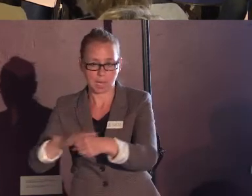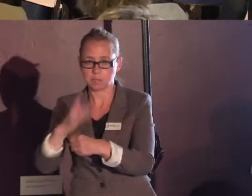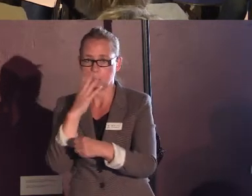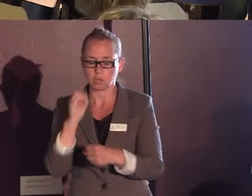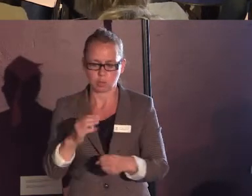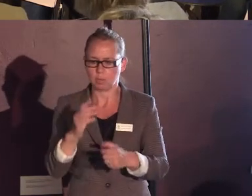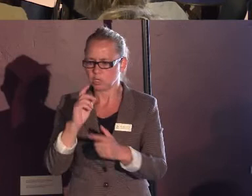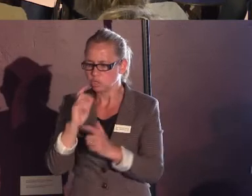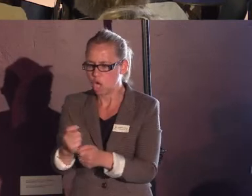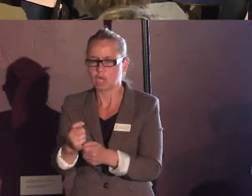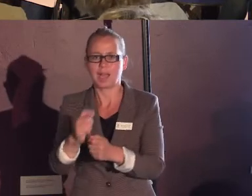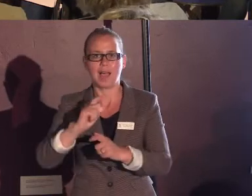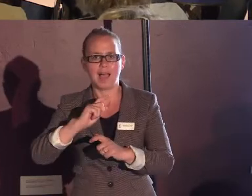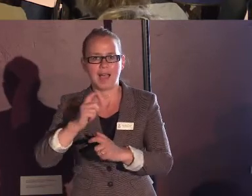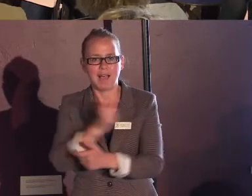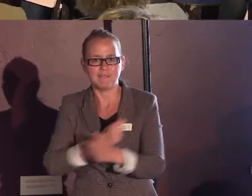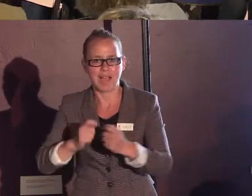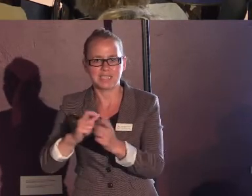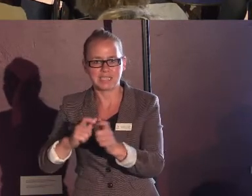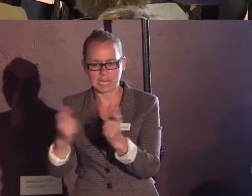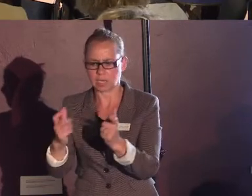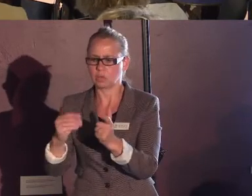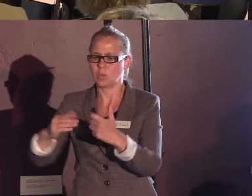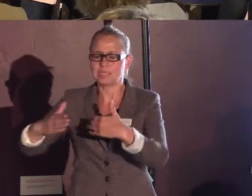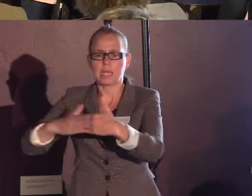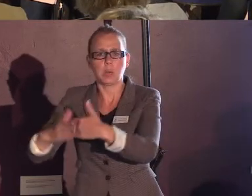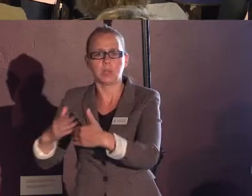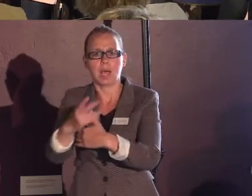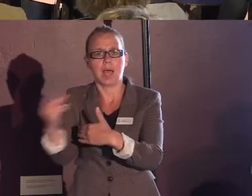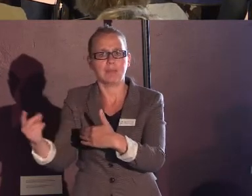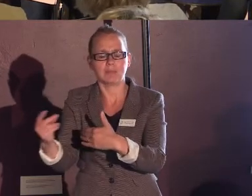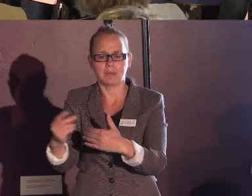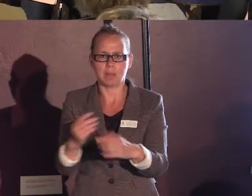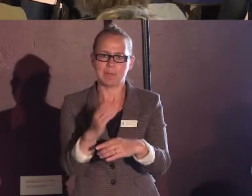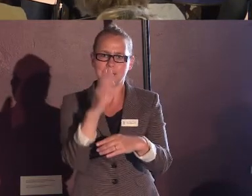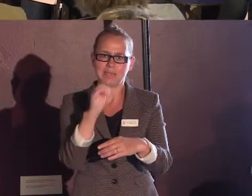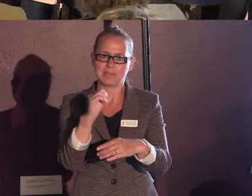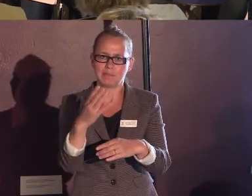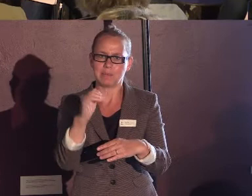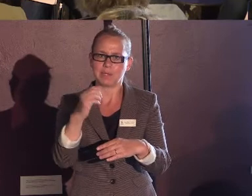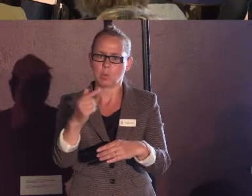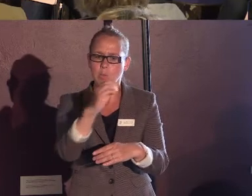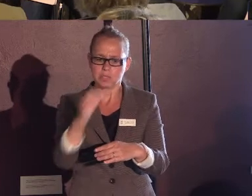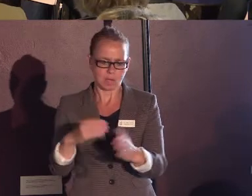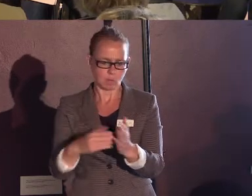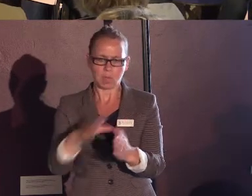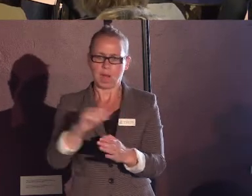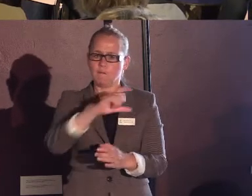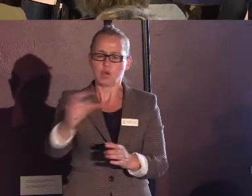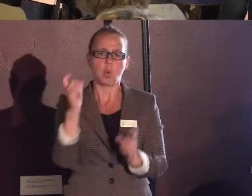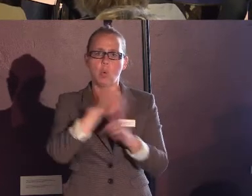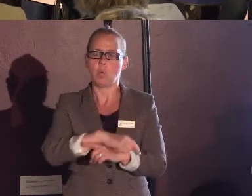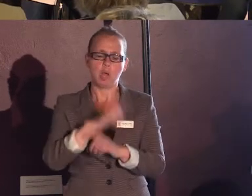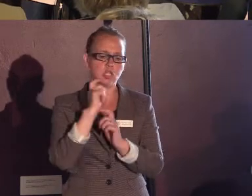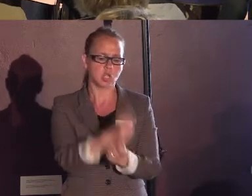söka affärsutvecklingscheckar stänger ju ute de här små företagen. Mellan 95-97% kan inte söka för